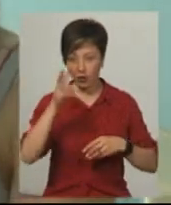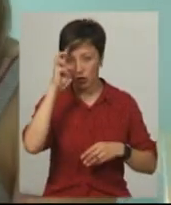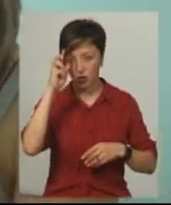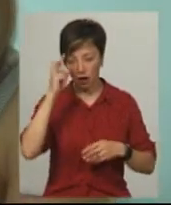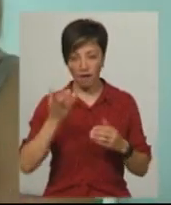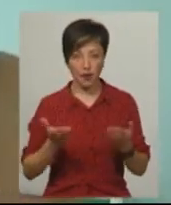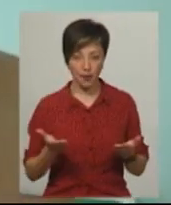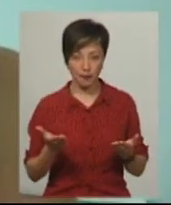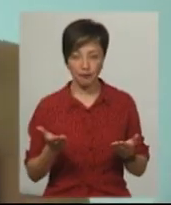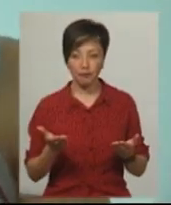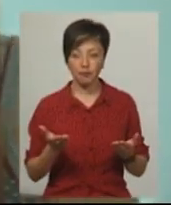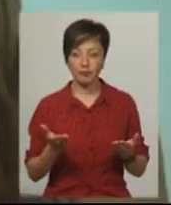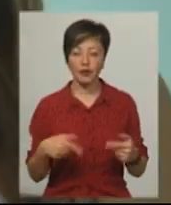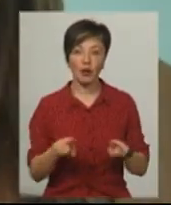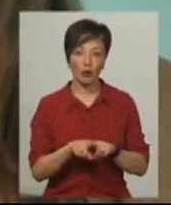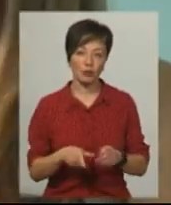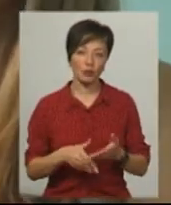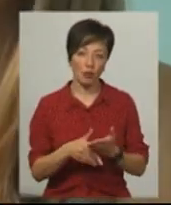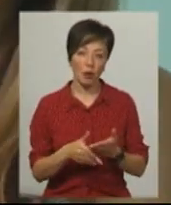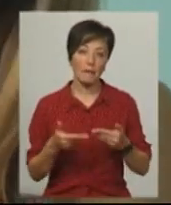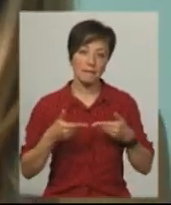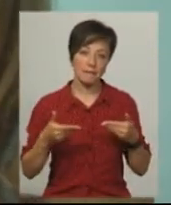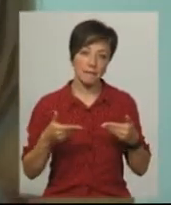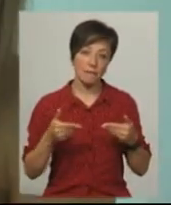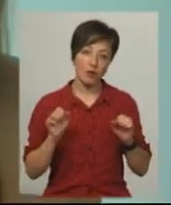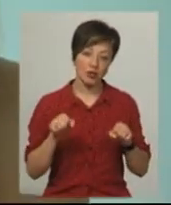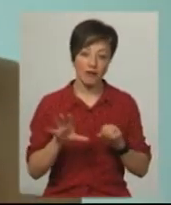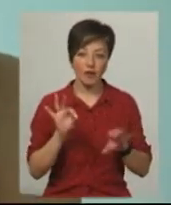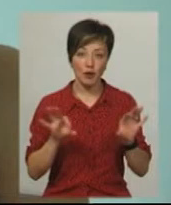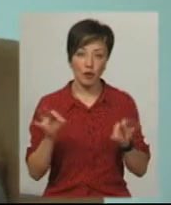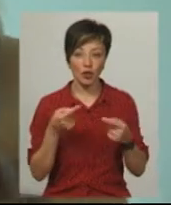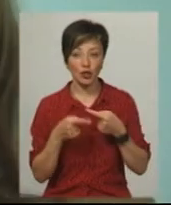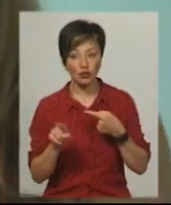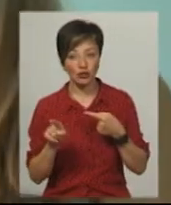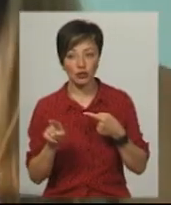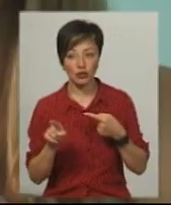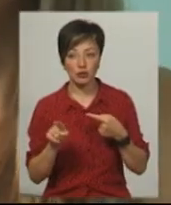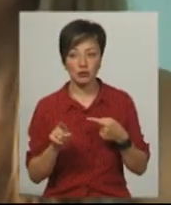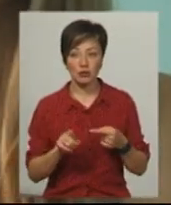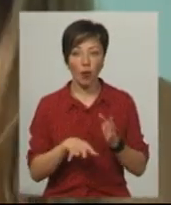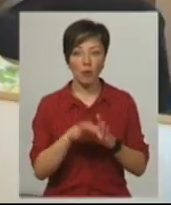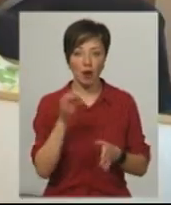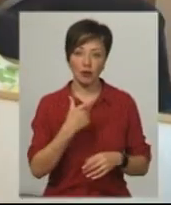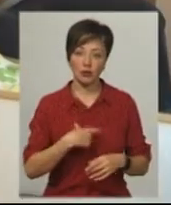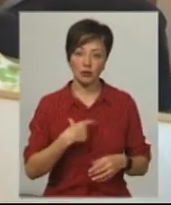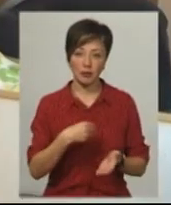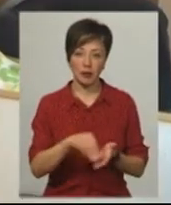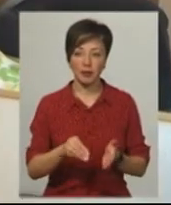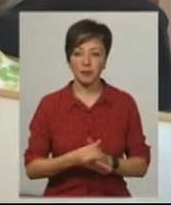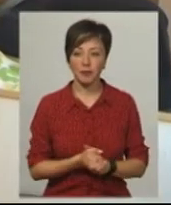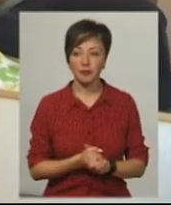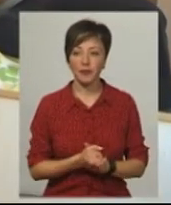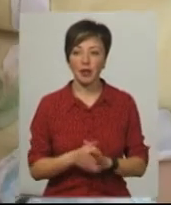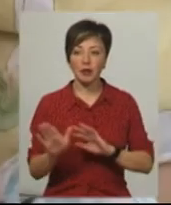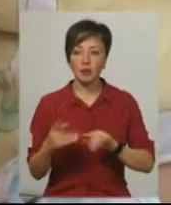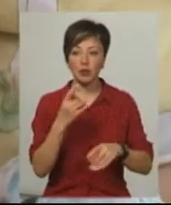так, таку допомогу, то був би вибір, можливо, щось би інше таке собі придбати. Минула лише доба,